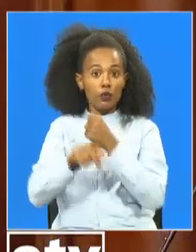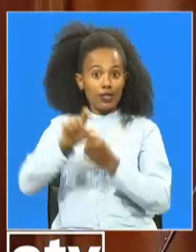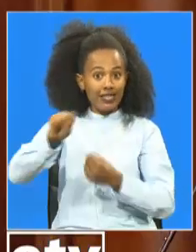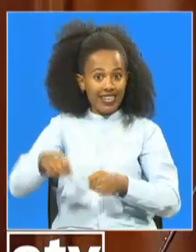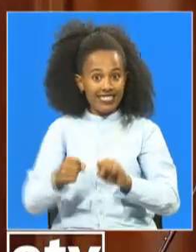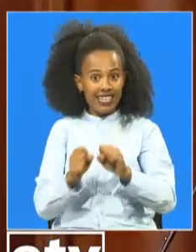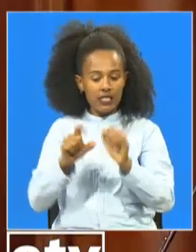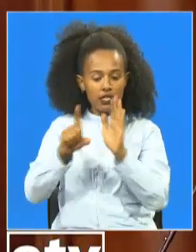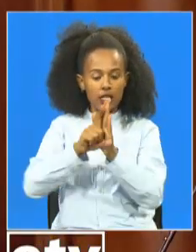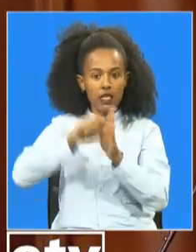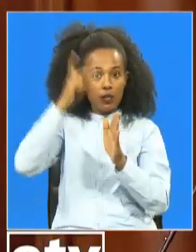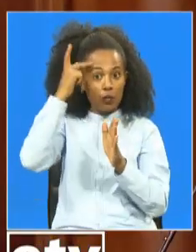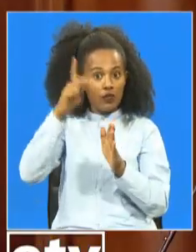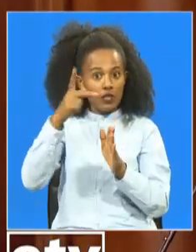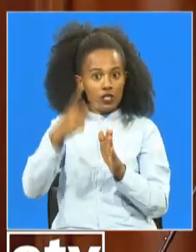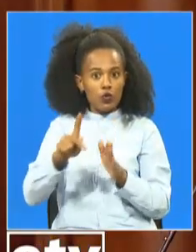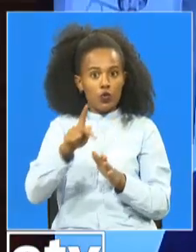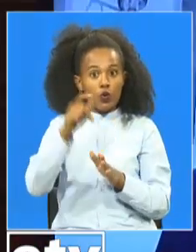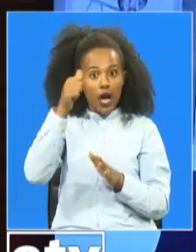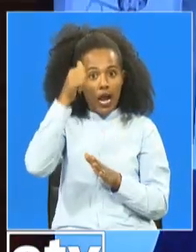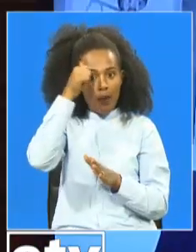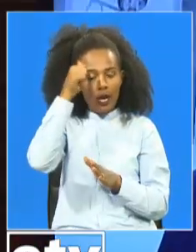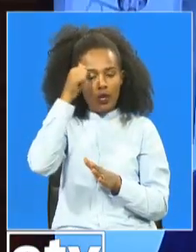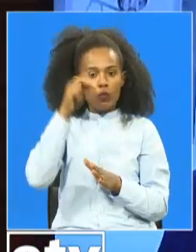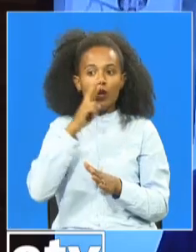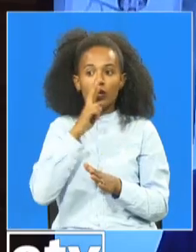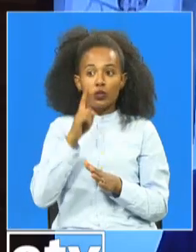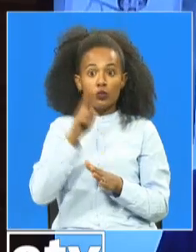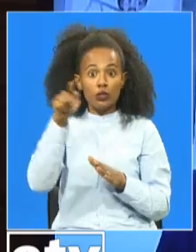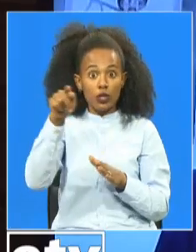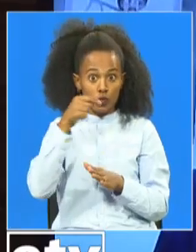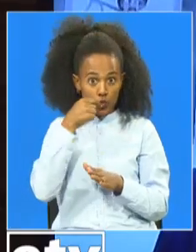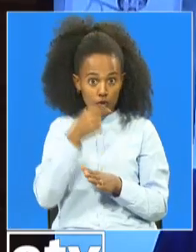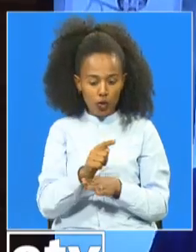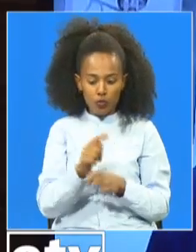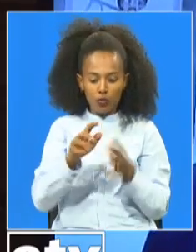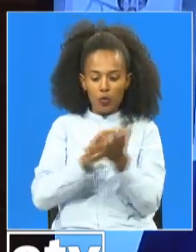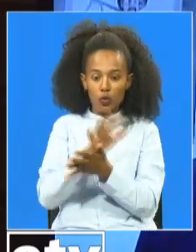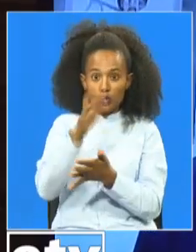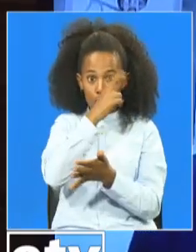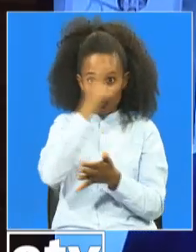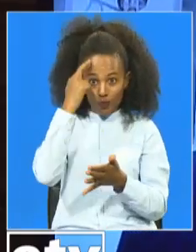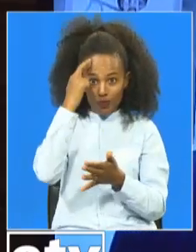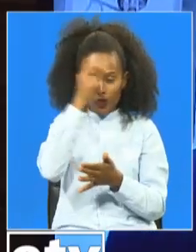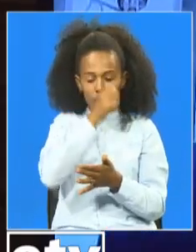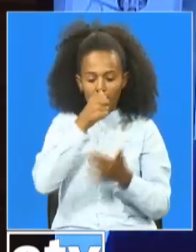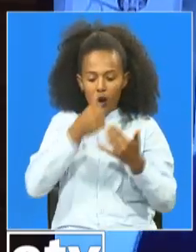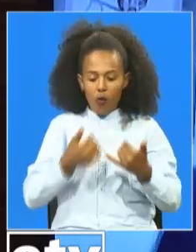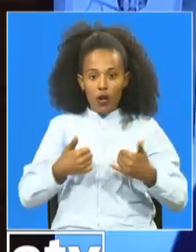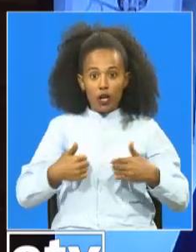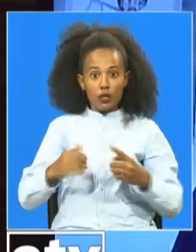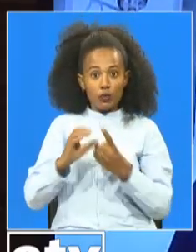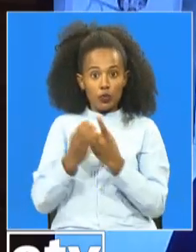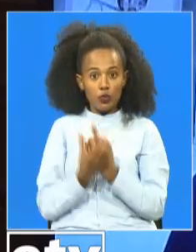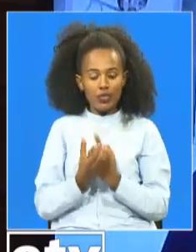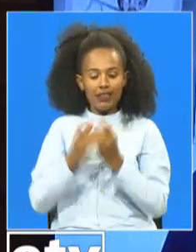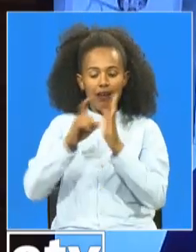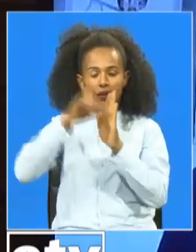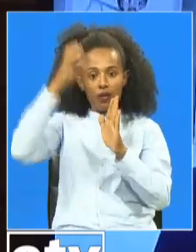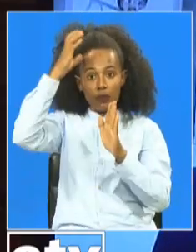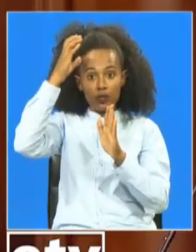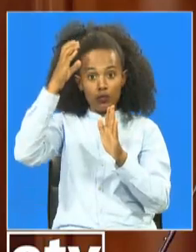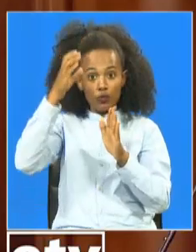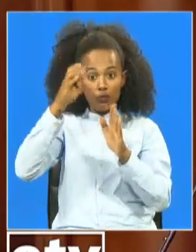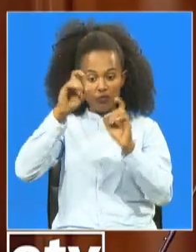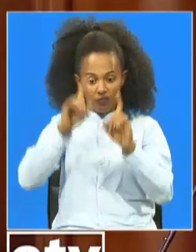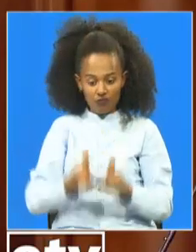ሳይንስና የህግ ፕሮፌሰሩ አለማየሁ ገብረ ማርያም አንደኛው ናቸው። እርሳቸው እንዳሉት በወረርሽኙ ምክንያት ኢትዮጵያ አሁን ላለችበት ሁኔታ ህገ መንግስቱን